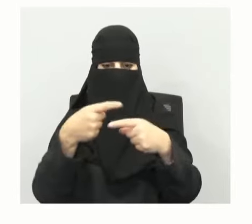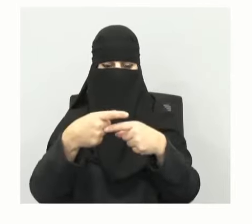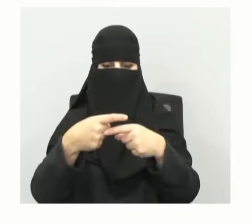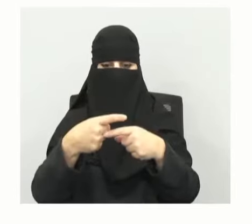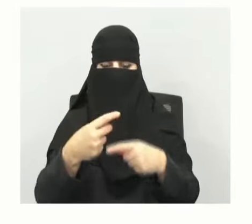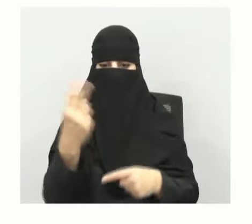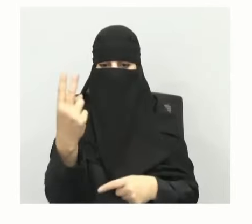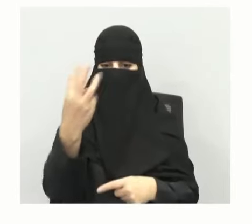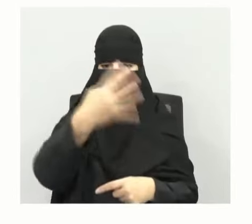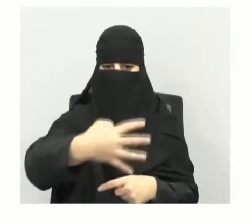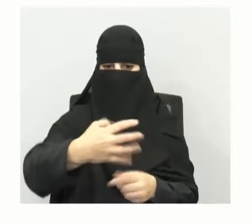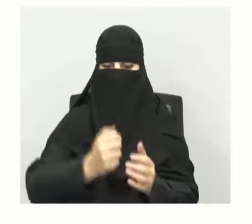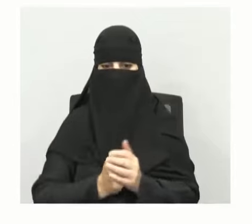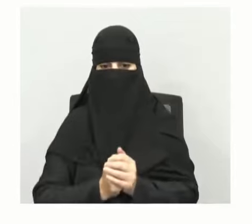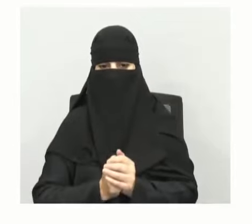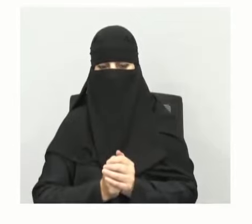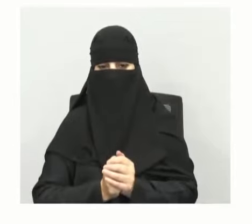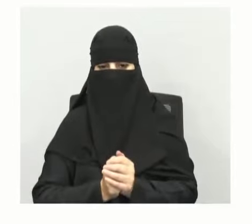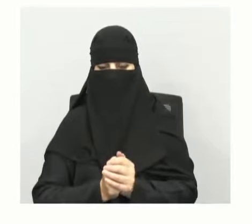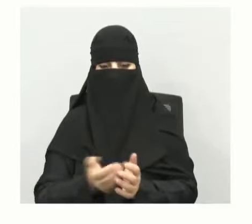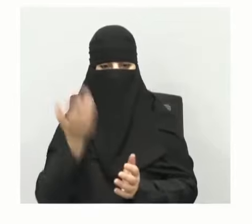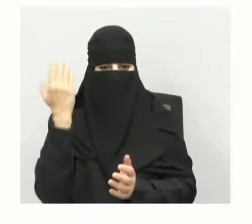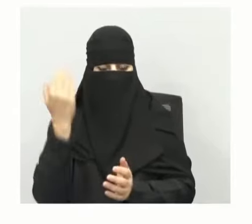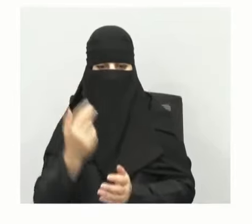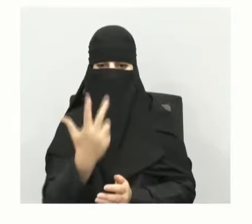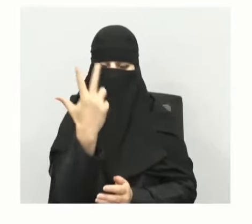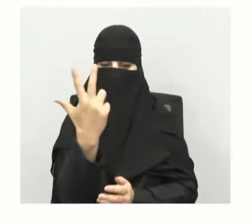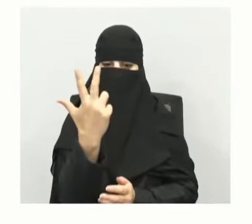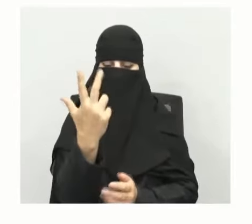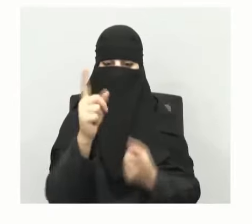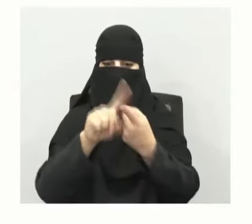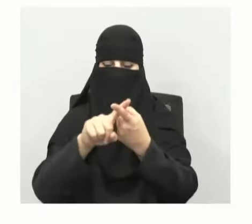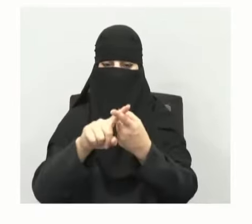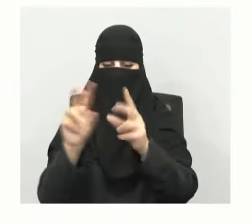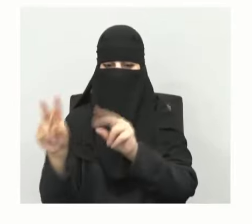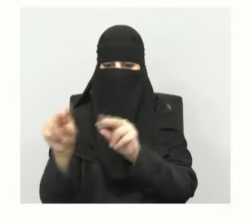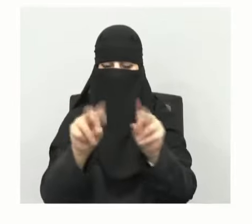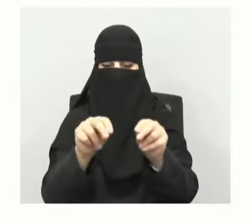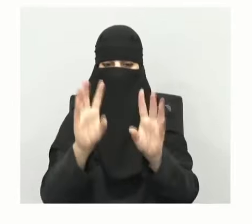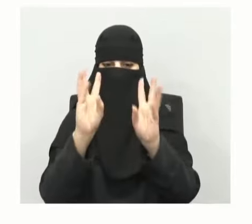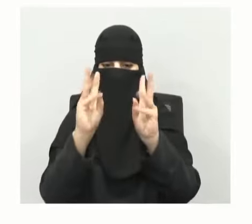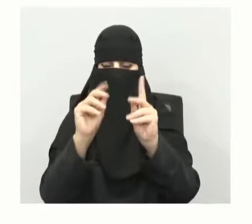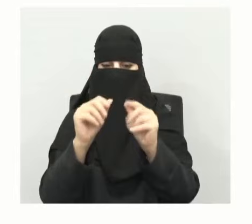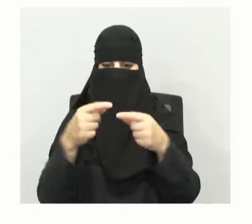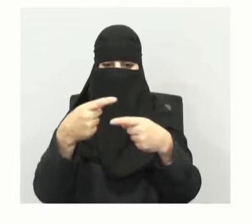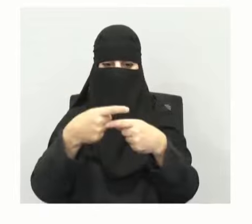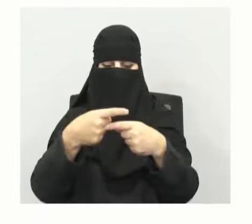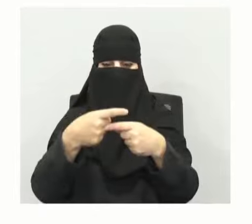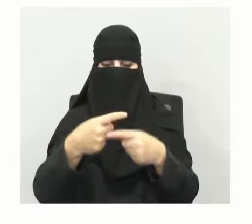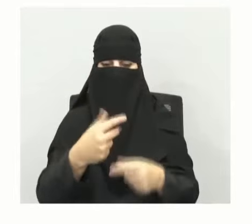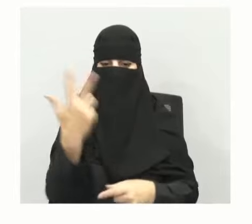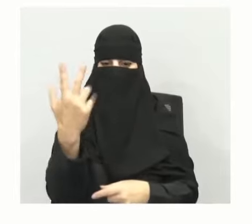42 يلا كانت ثمانيه وضربتها في نفس العدد واصبح الناتج